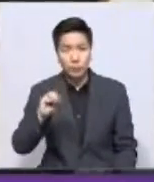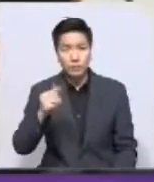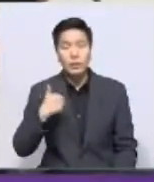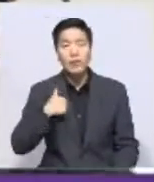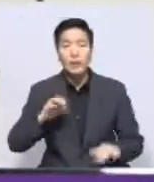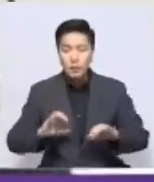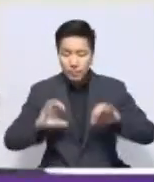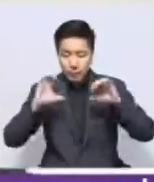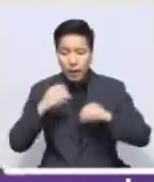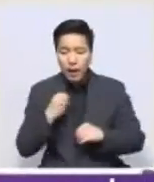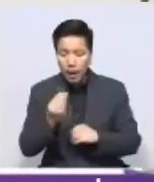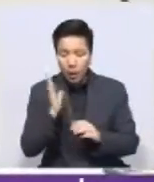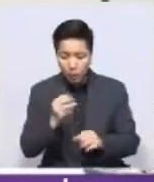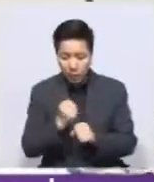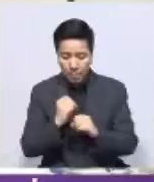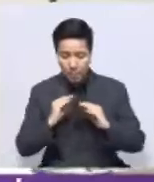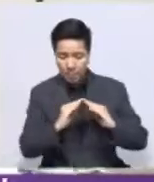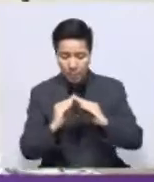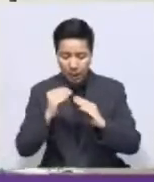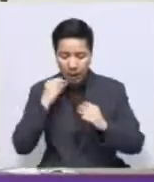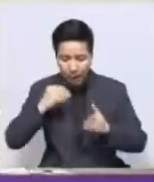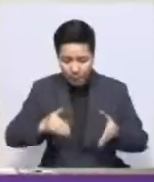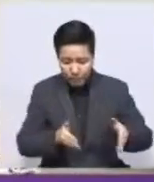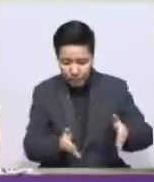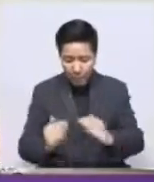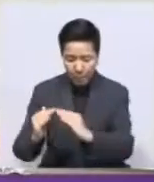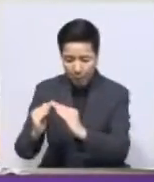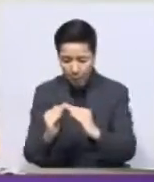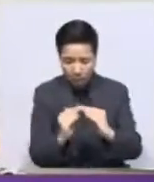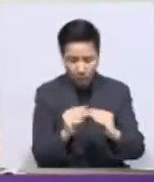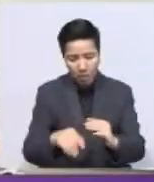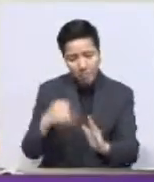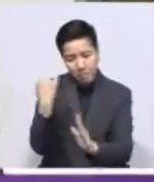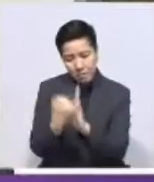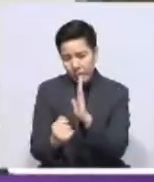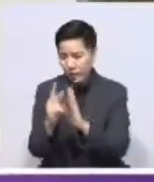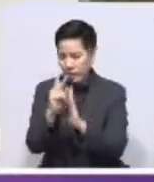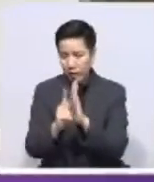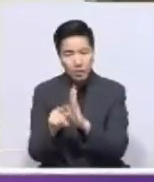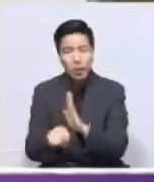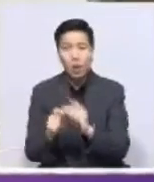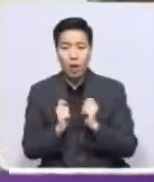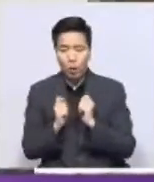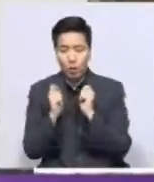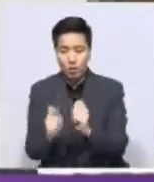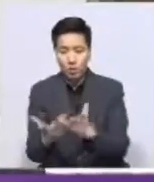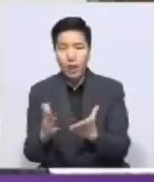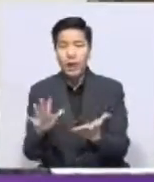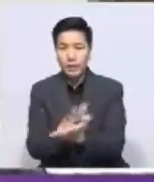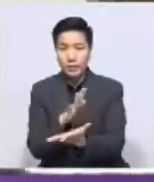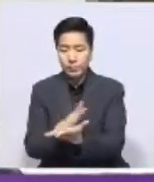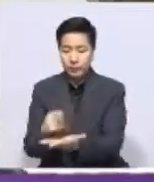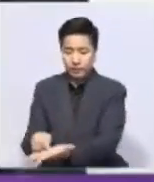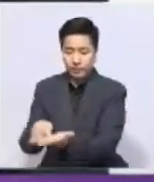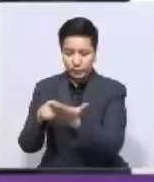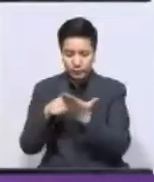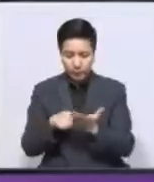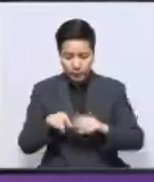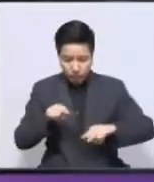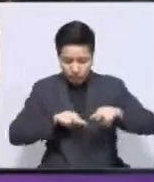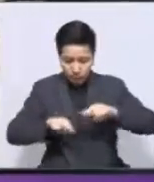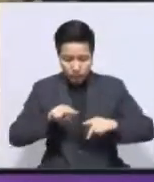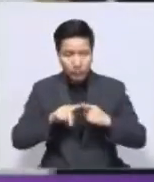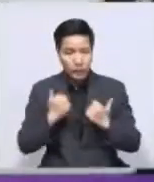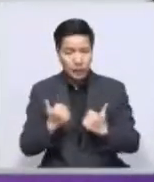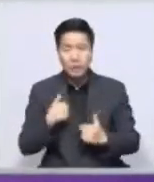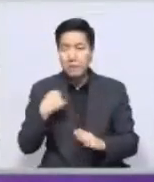ลดล็อกให้ผู้ที่สร้างสิ่งลุกล้ำแม่น้ำหรือลำน้ำโดยไม่ได้รับอนุญาตให้รีบนำส่งเอกสารต่อกรมเจ้าท่าพิจารณา